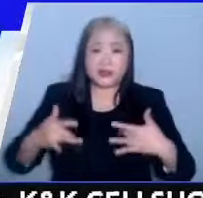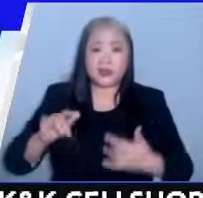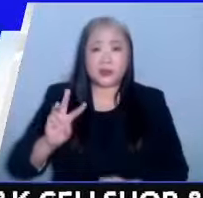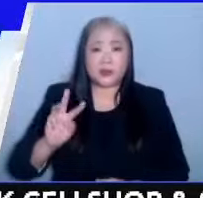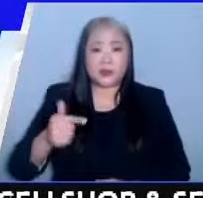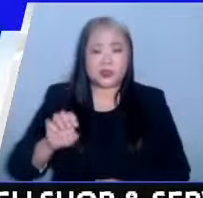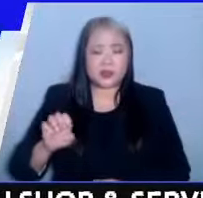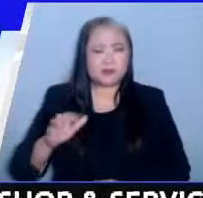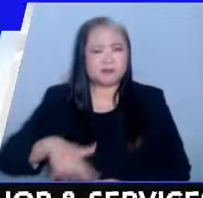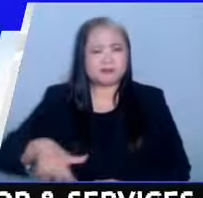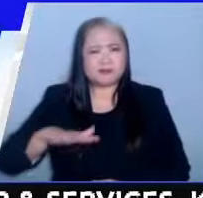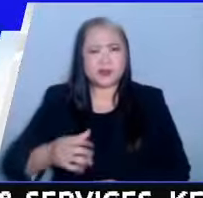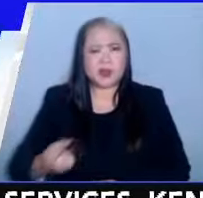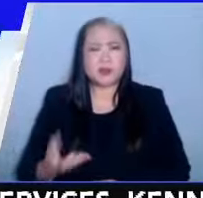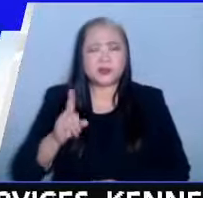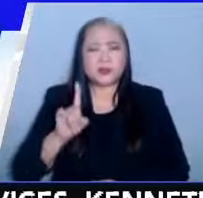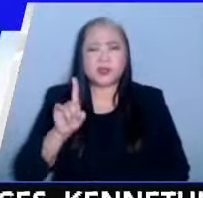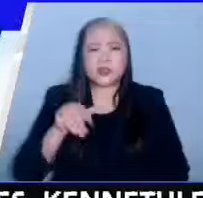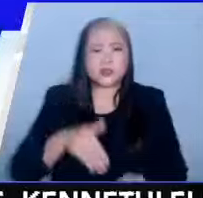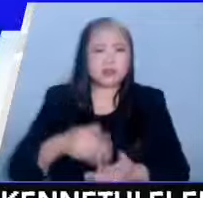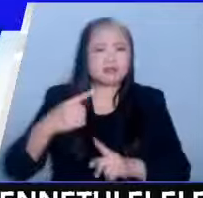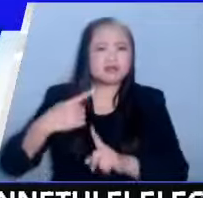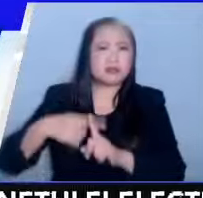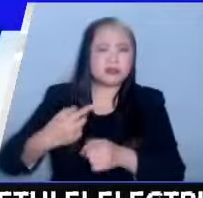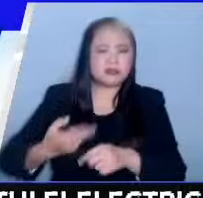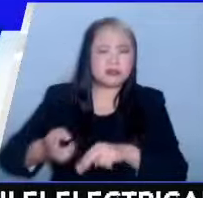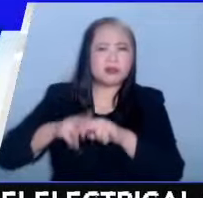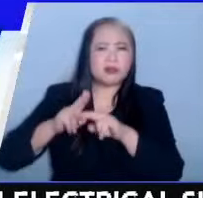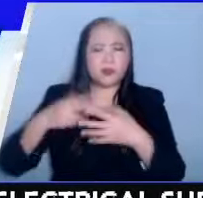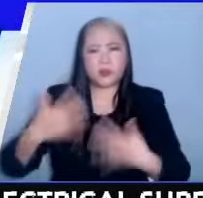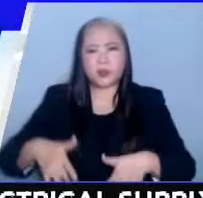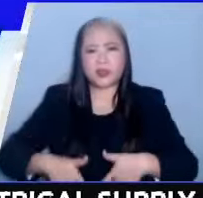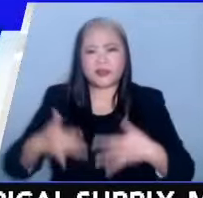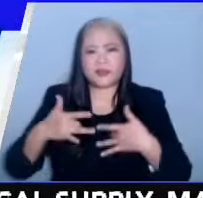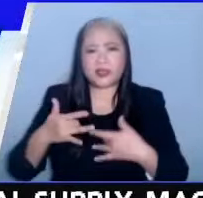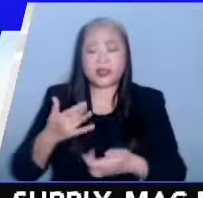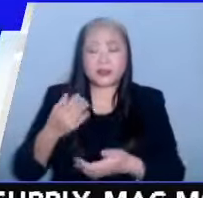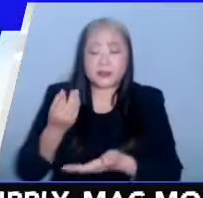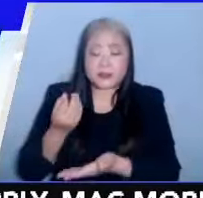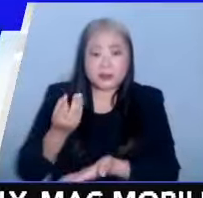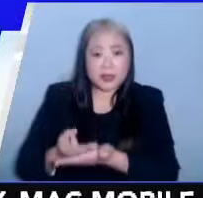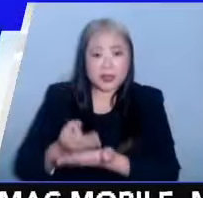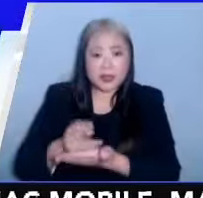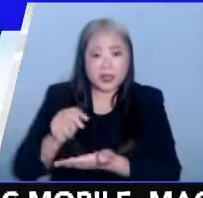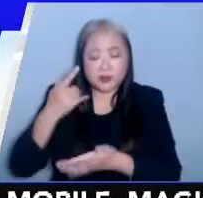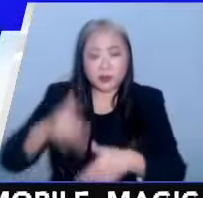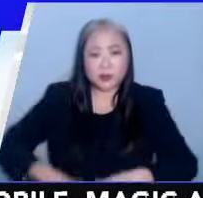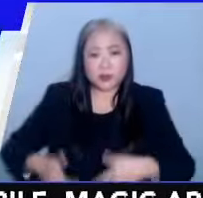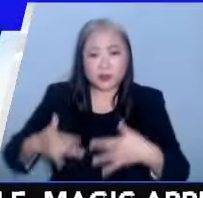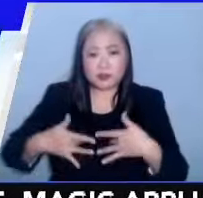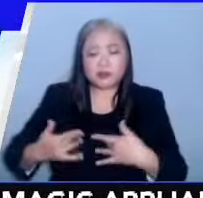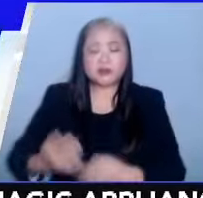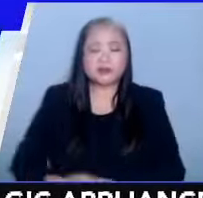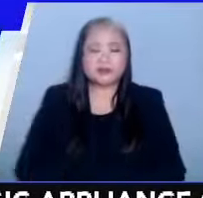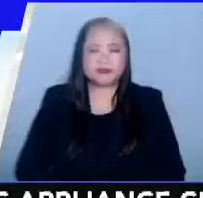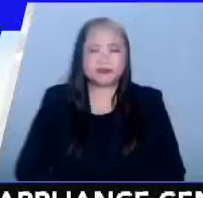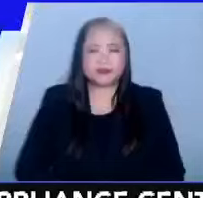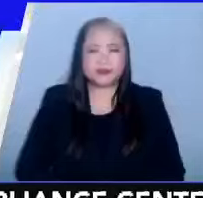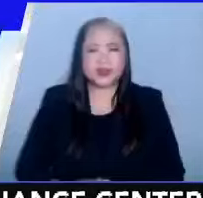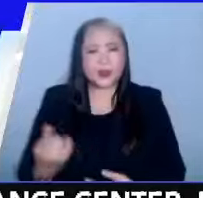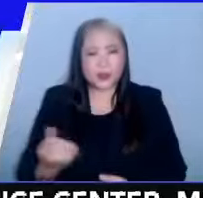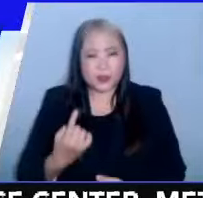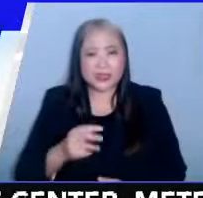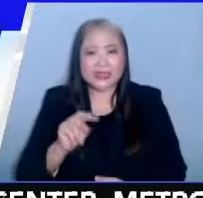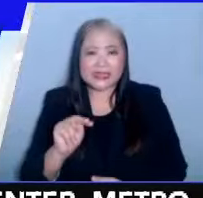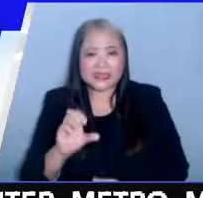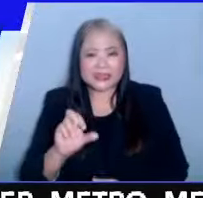diyan nasa 1,000 plus na ang living wage compared ninyo sa 645 na ngayon natataas and That's only in the NCR Oo